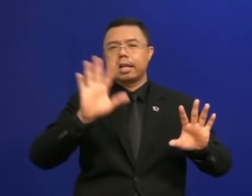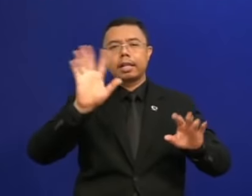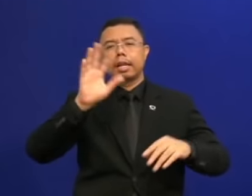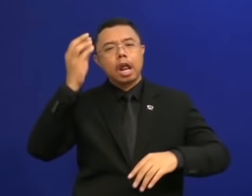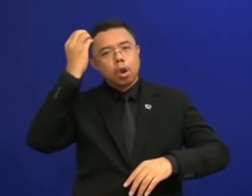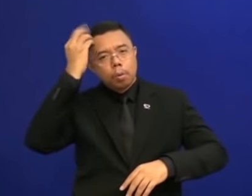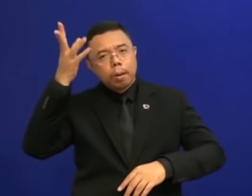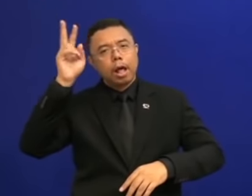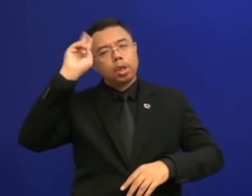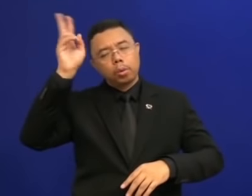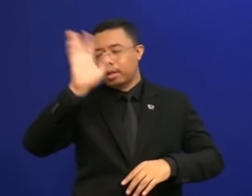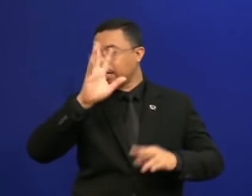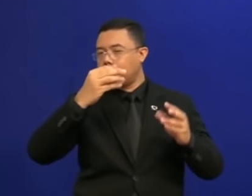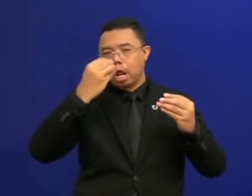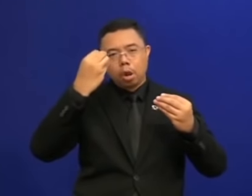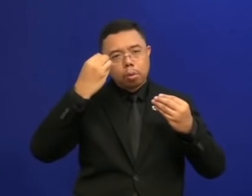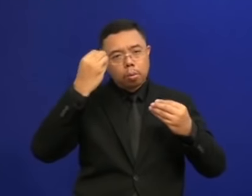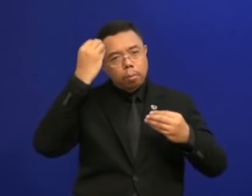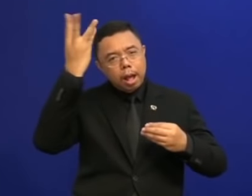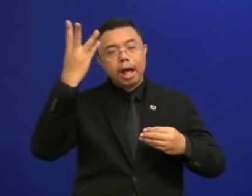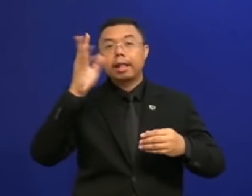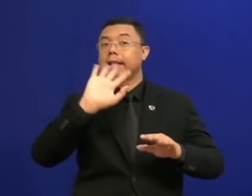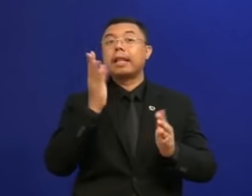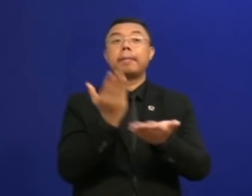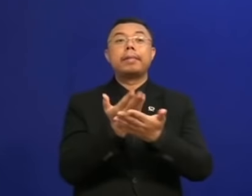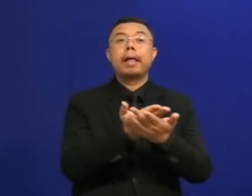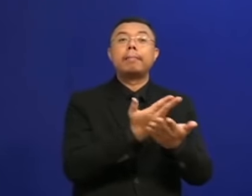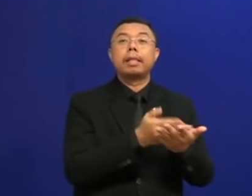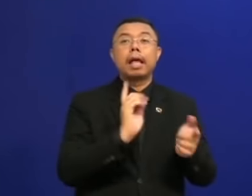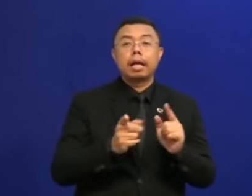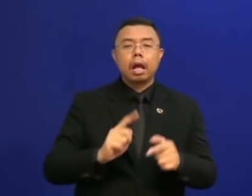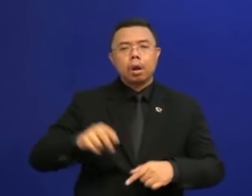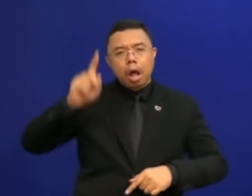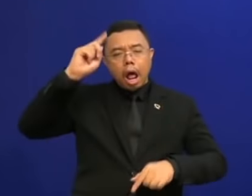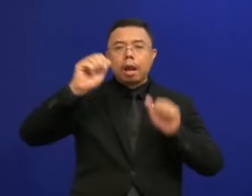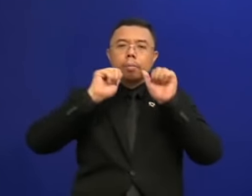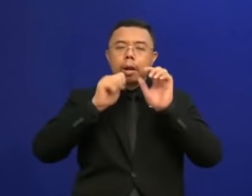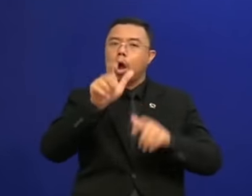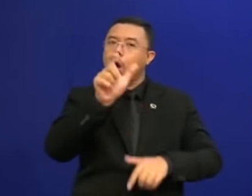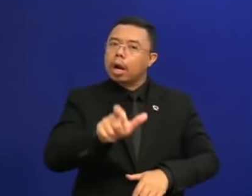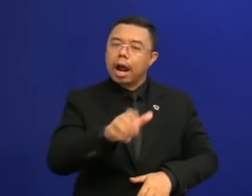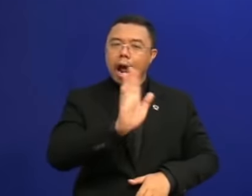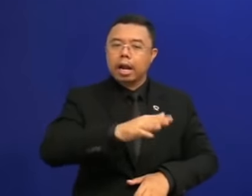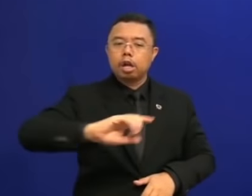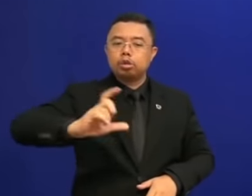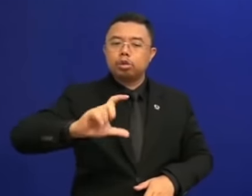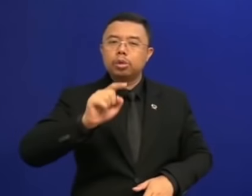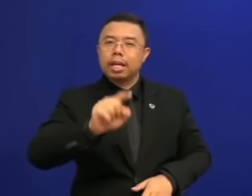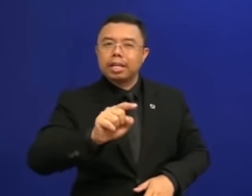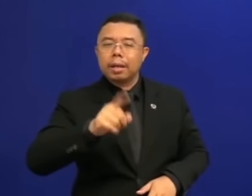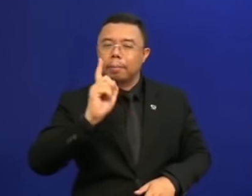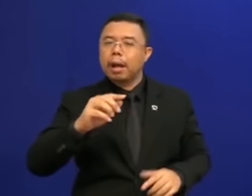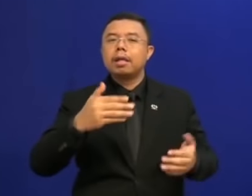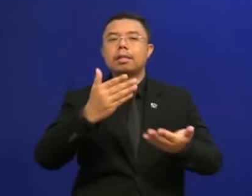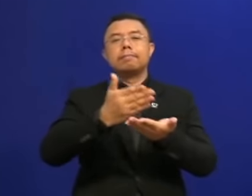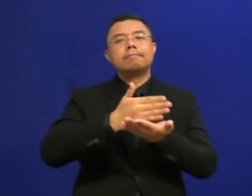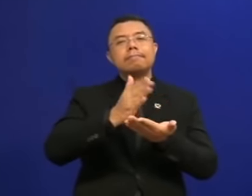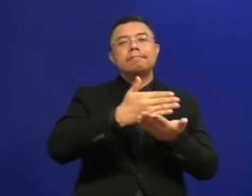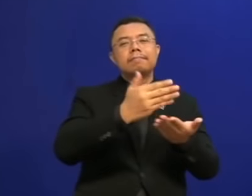dilupakan Tuhan, tidak akan jadi peminta-minta. Jika Allah memberkati seseorang, anak cucunya pun juga